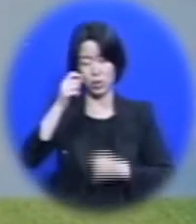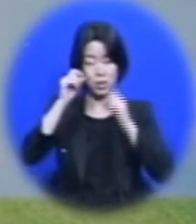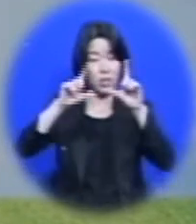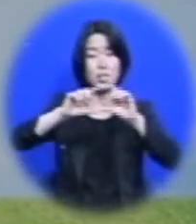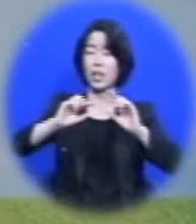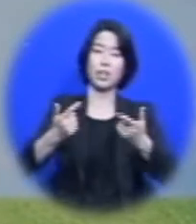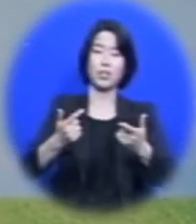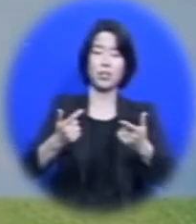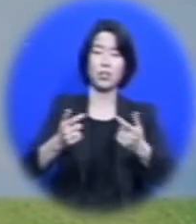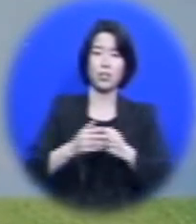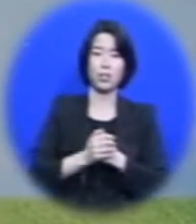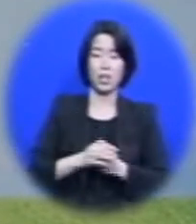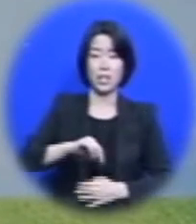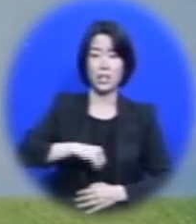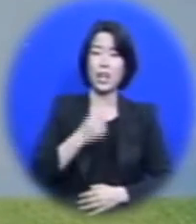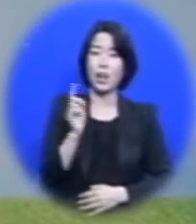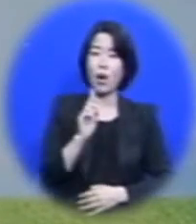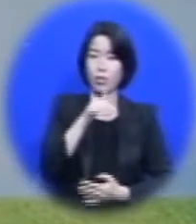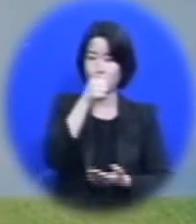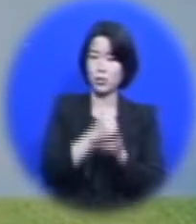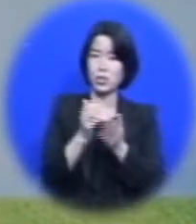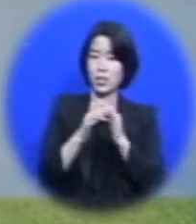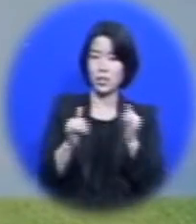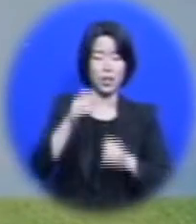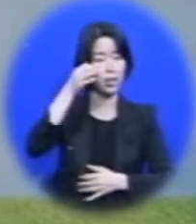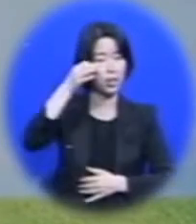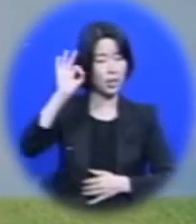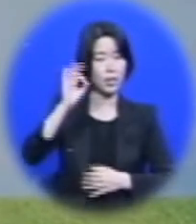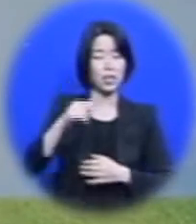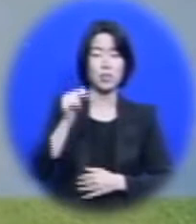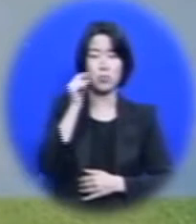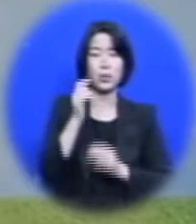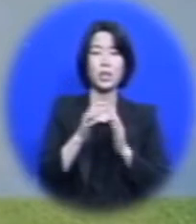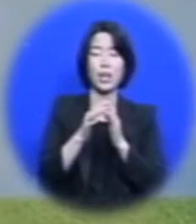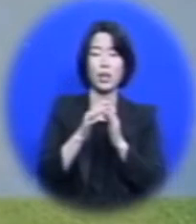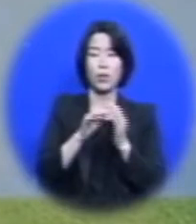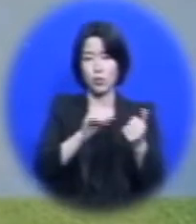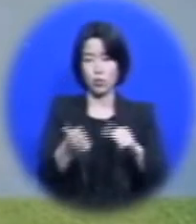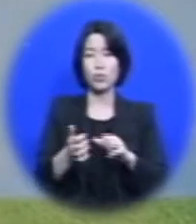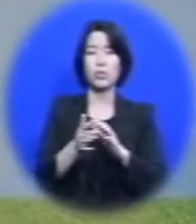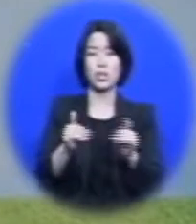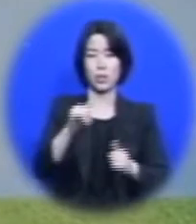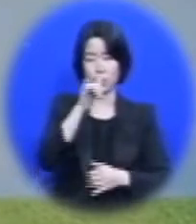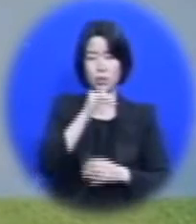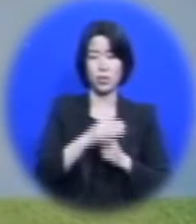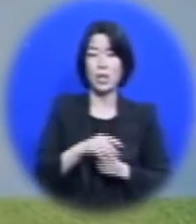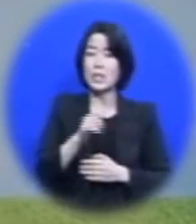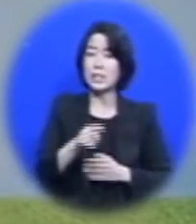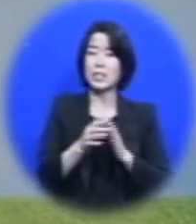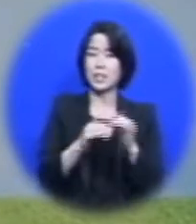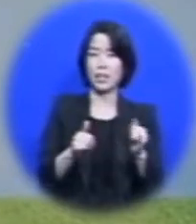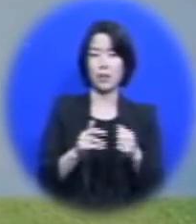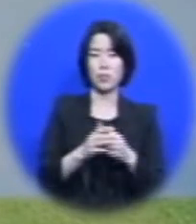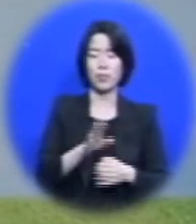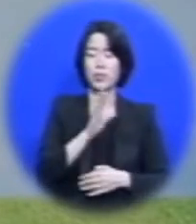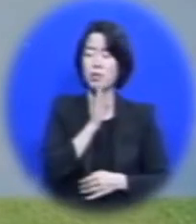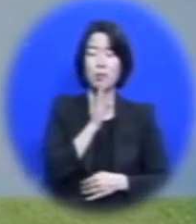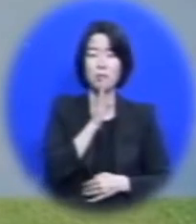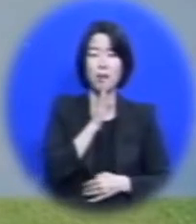않아서 자기가 어떤 죄인인가를 깨닫지 못하고 죽는 사람도 있습니다. 그 사람은